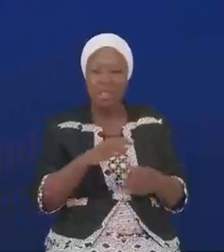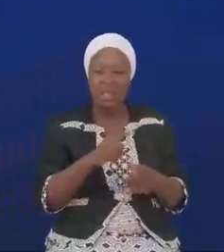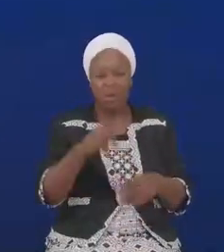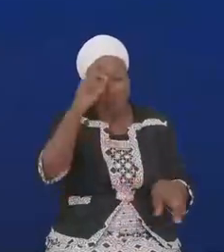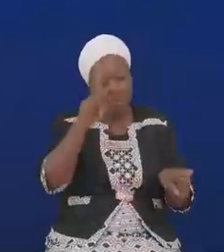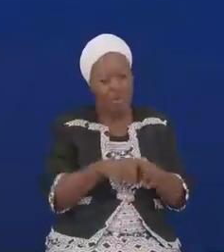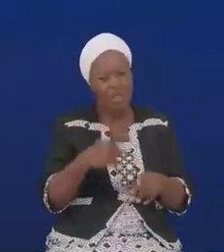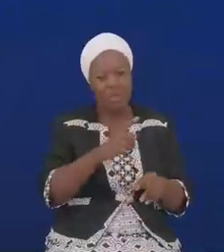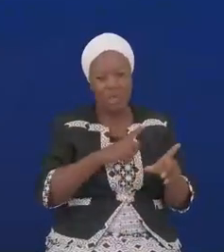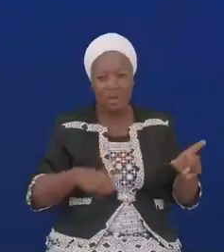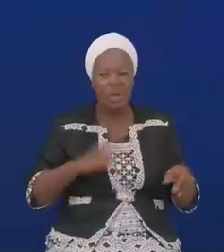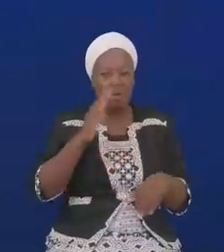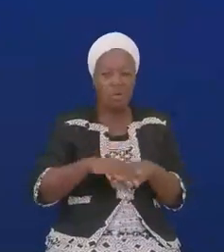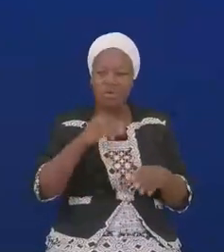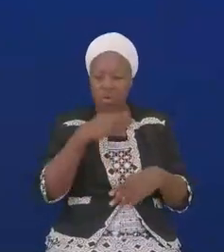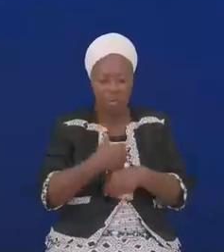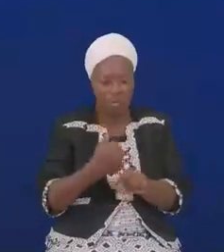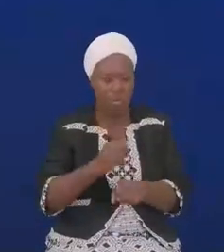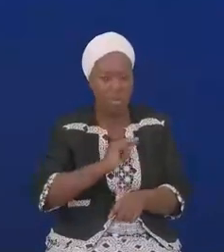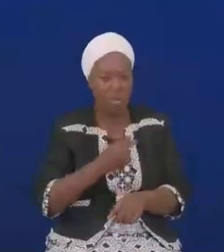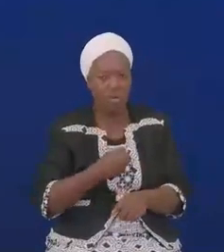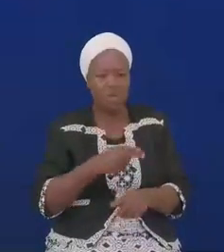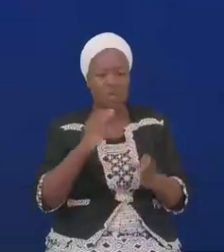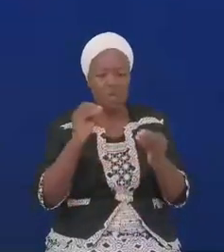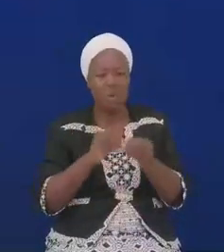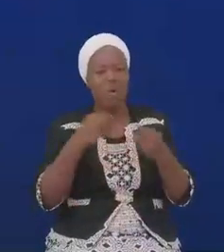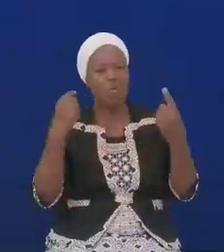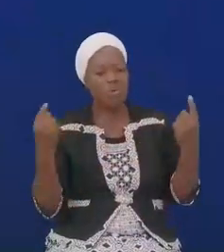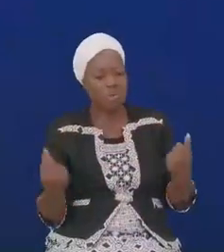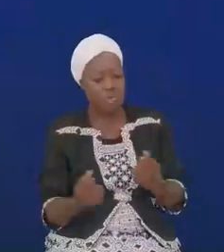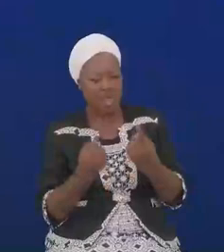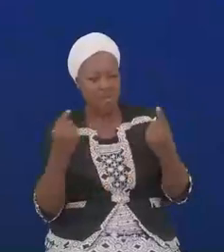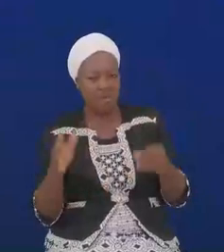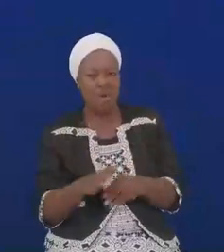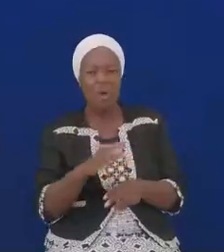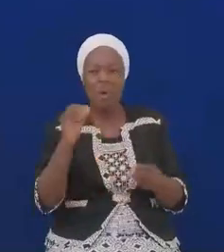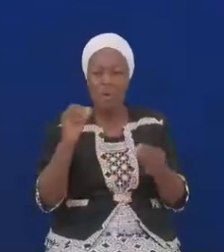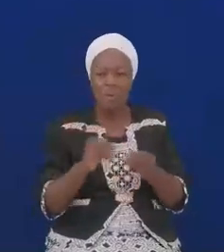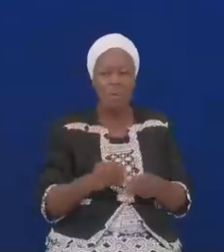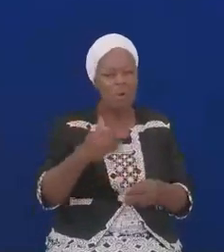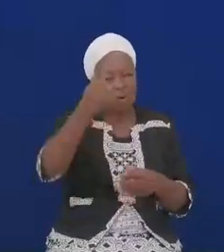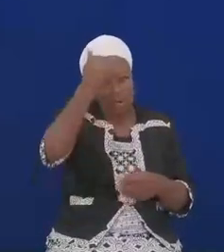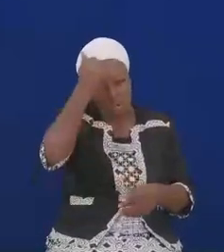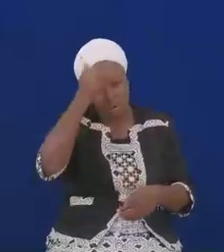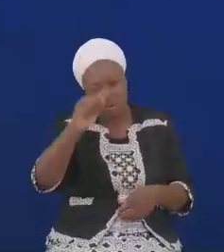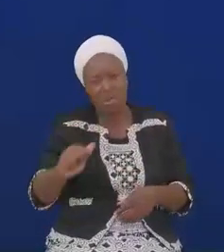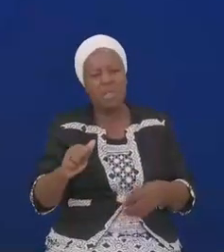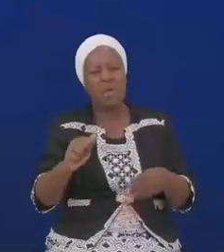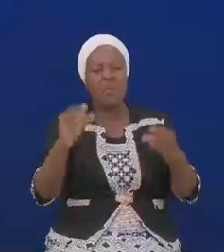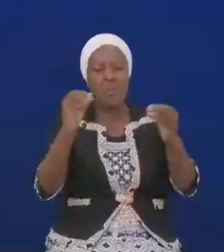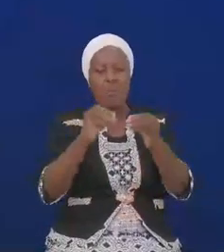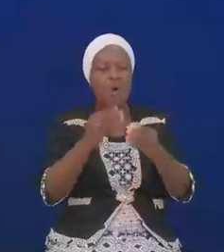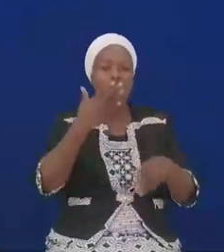Seigneur ne nous rend pas plus pécheurs, plus iniques, plus désobéissants,